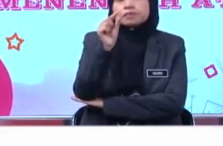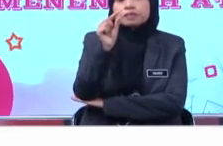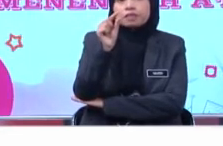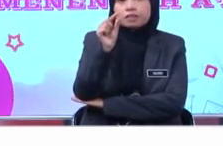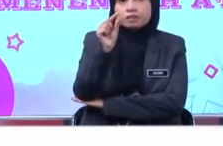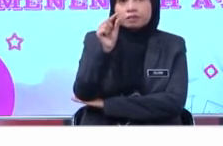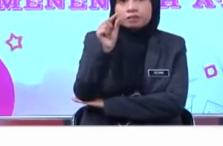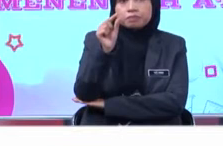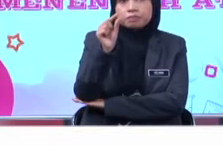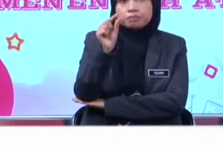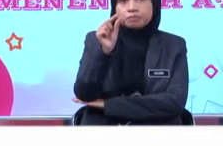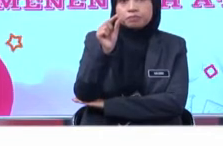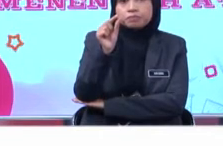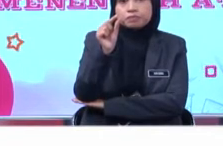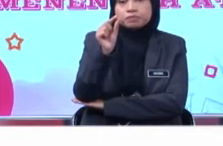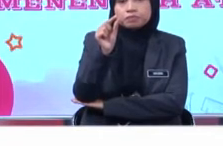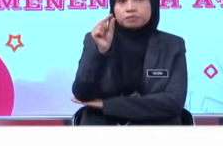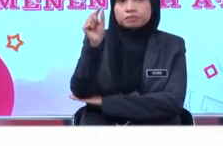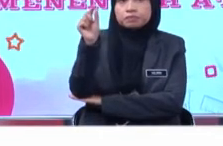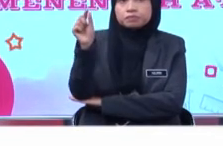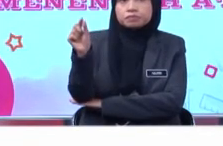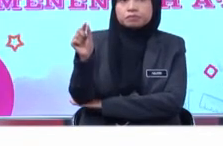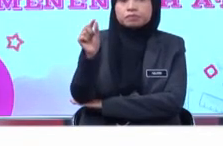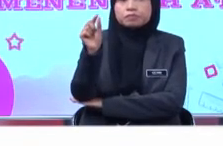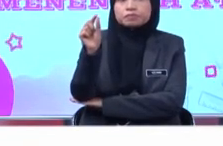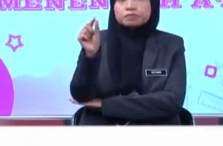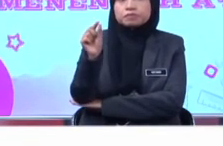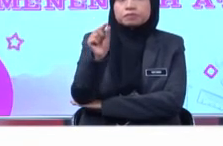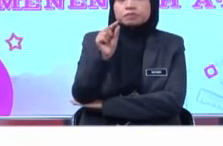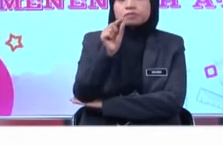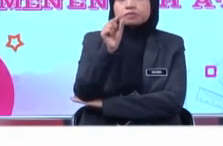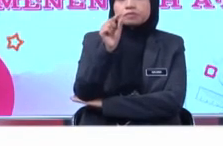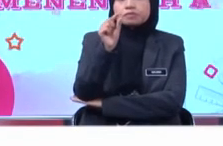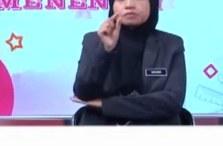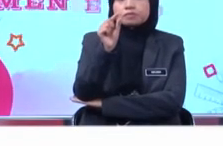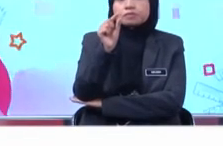yify Rooney Meisya Wahyu azib